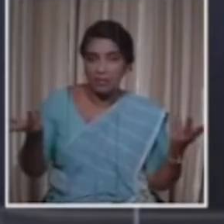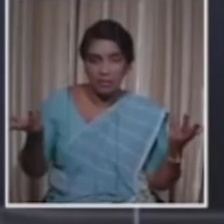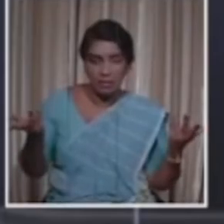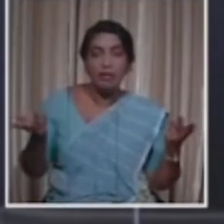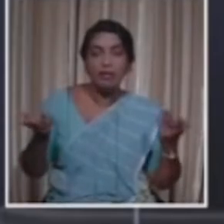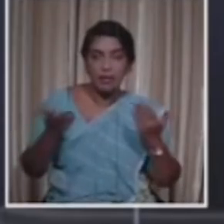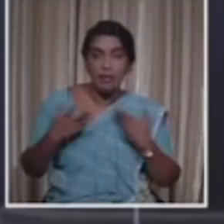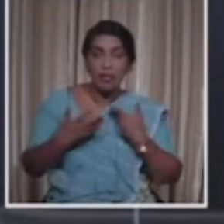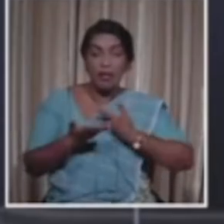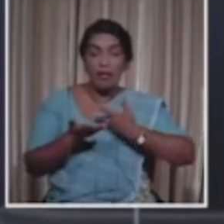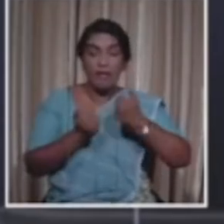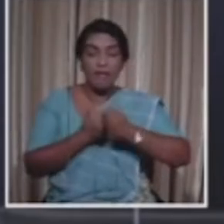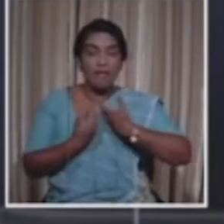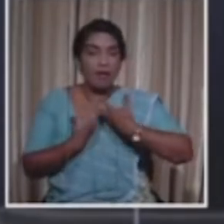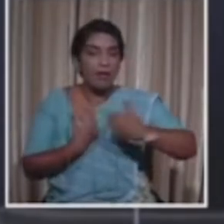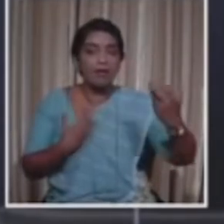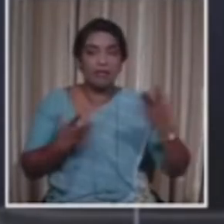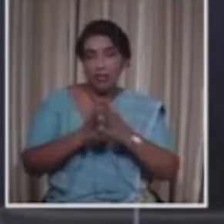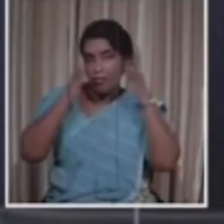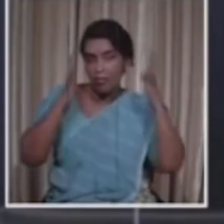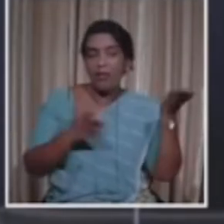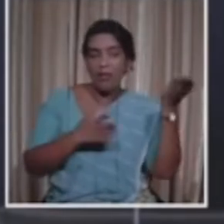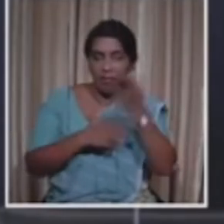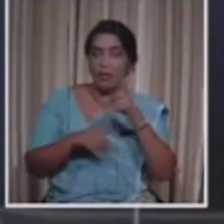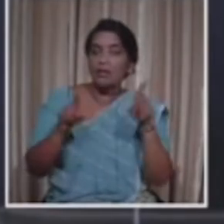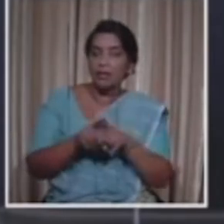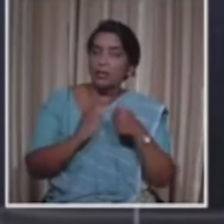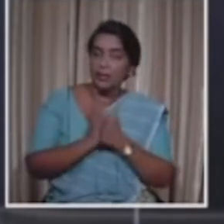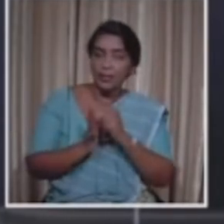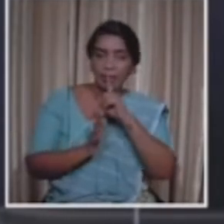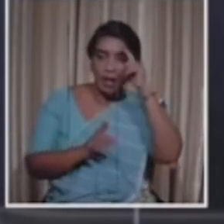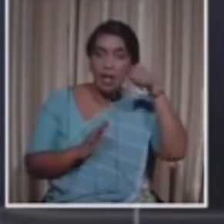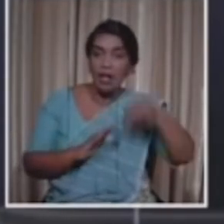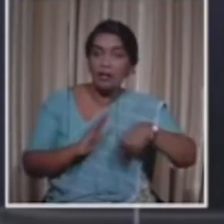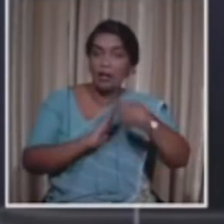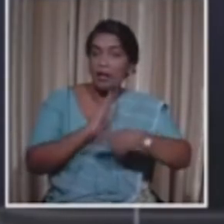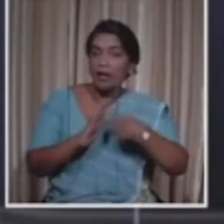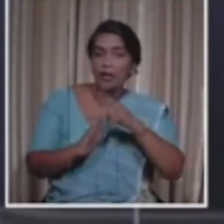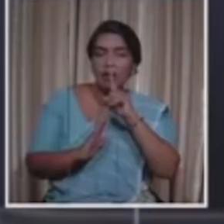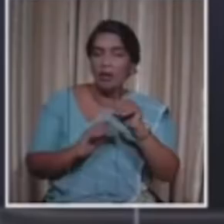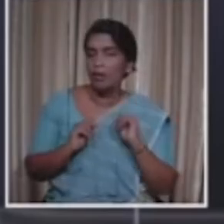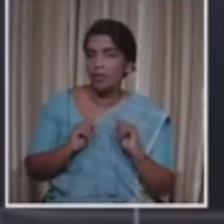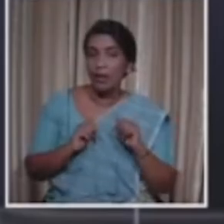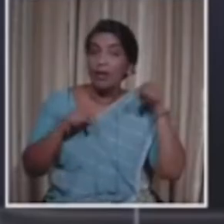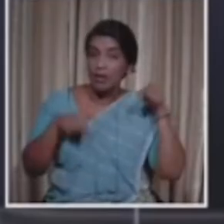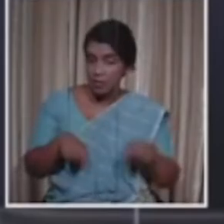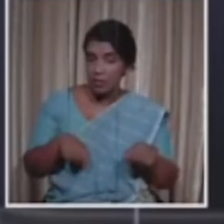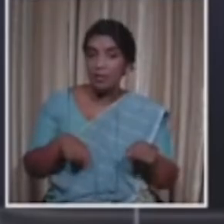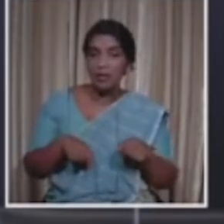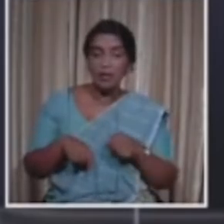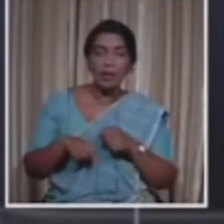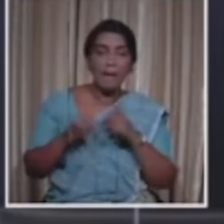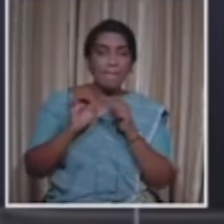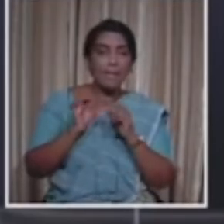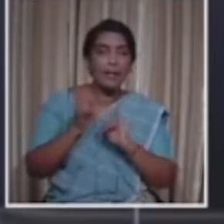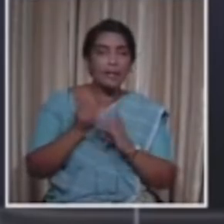අපේ ප්‍රයෝජන ගත්තේ නැහැ. එහෙම ගොඩක් ඉන්නෝ. ඒ නිසා කරු කතා නැහැ තුමනි. අද රට කියන්නේ මොකද්ද? අද BSL එක කියන්නේ